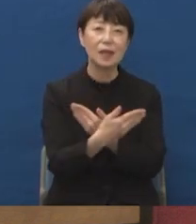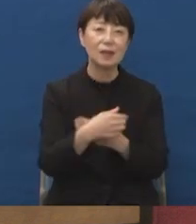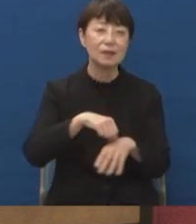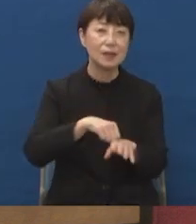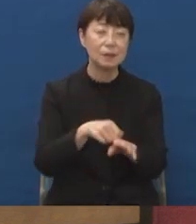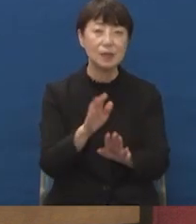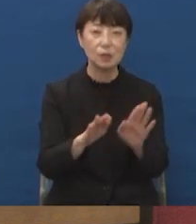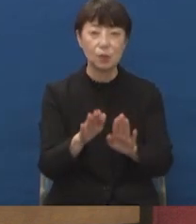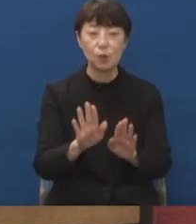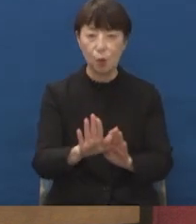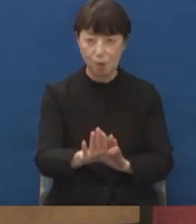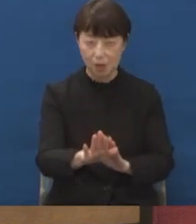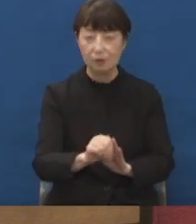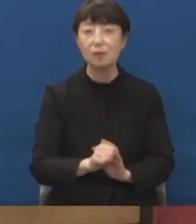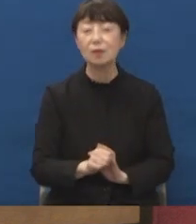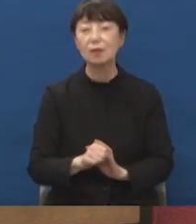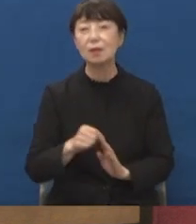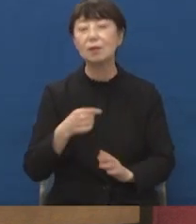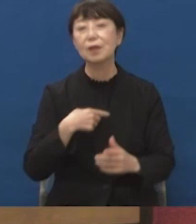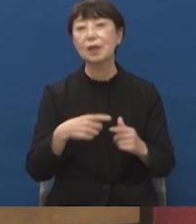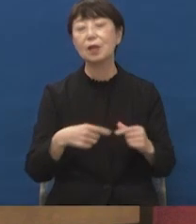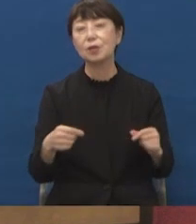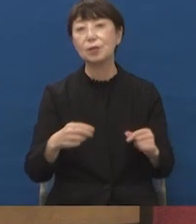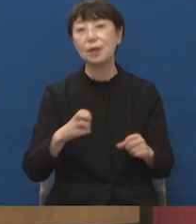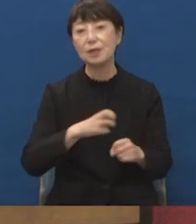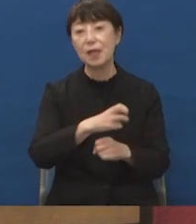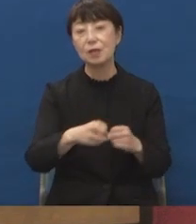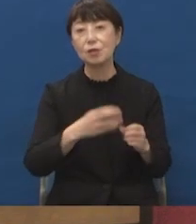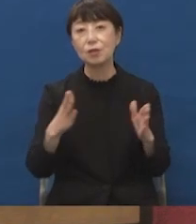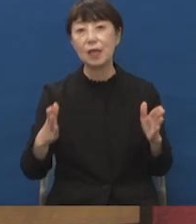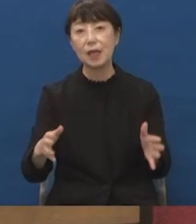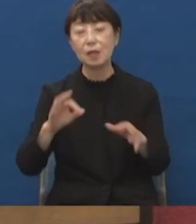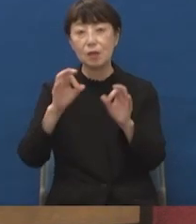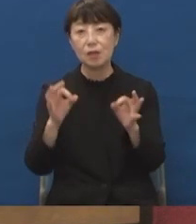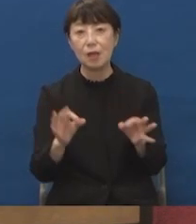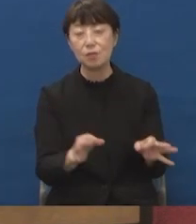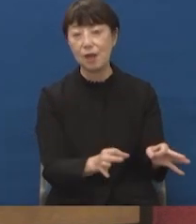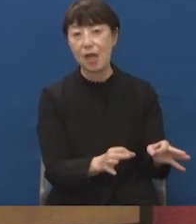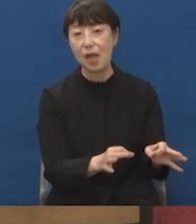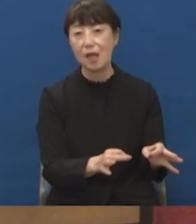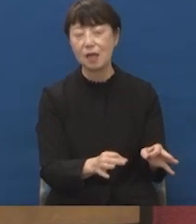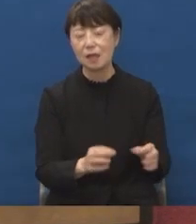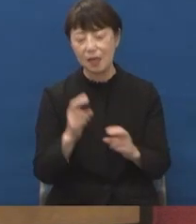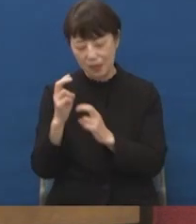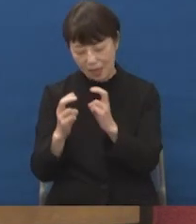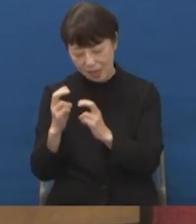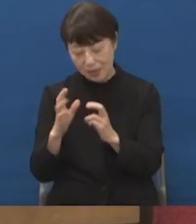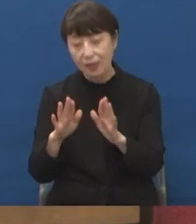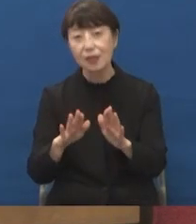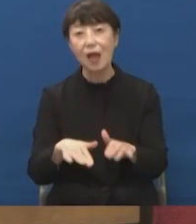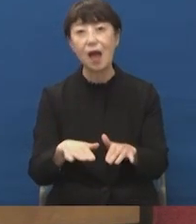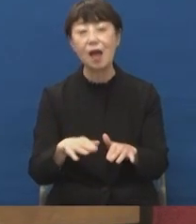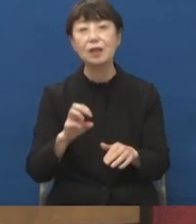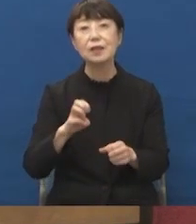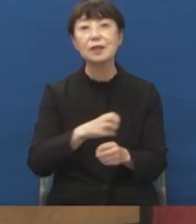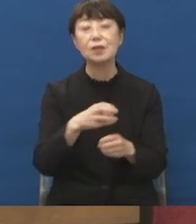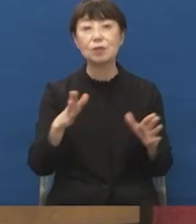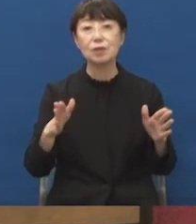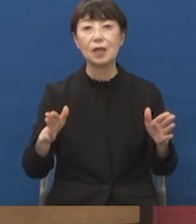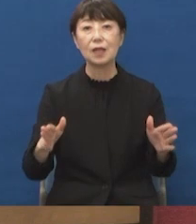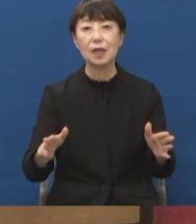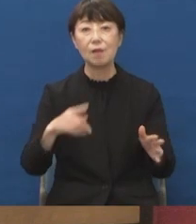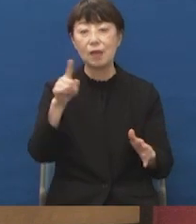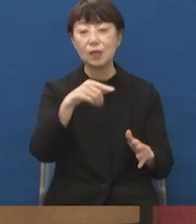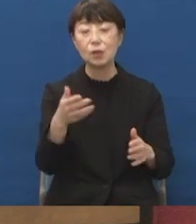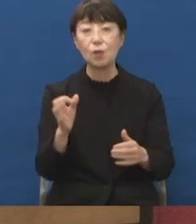。我が国は30年に及ぶデフレ経済に悩まされてきました。この30年は人への投資、